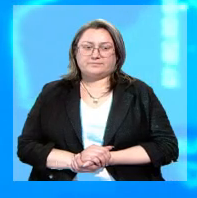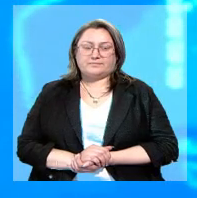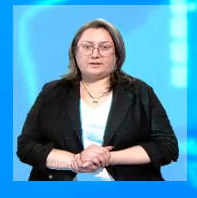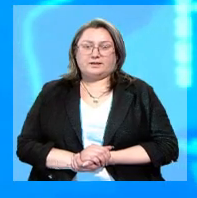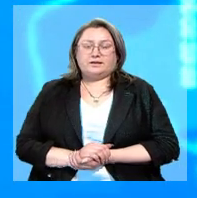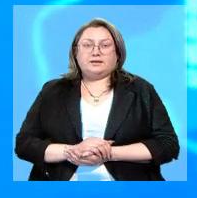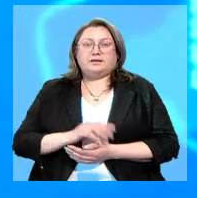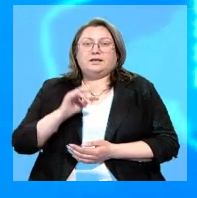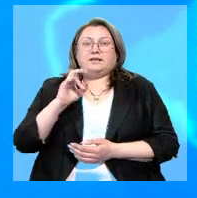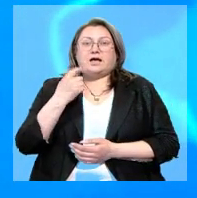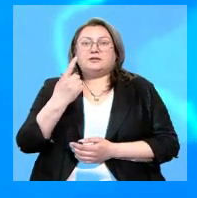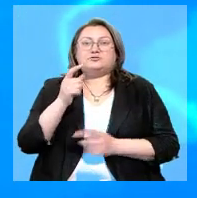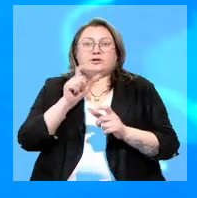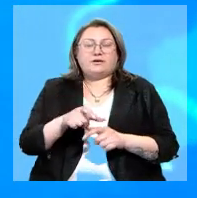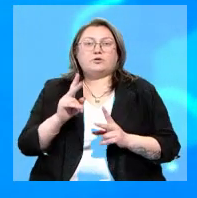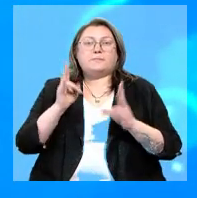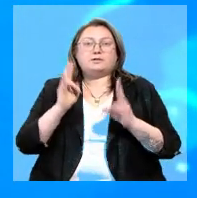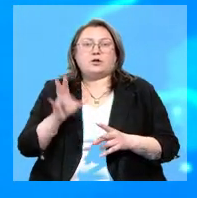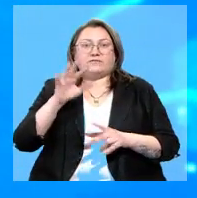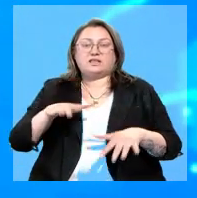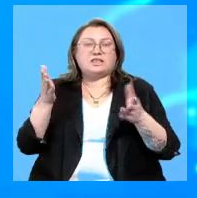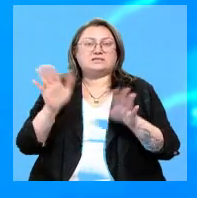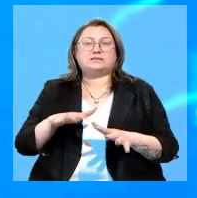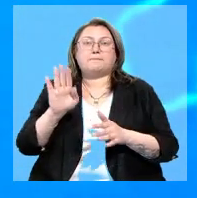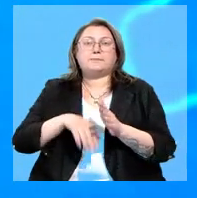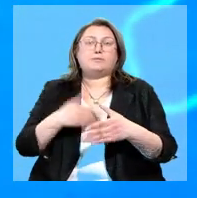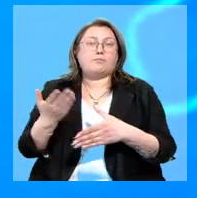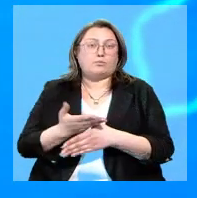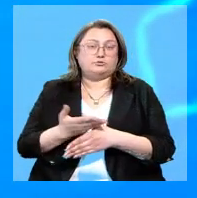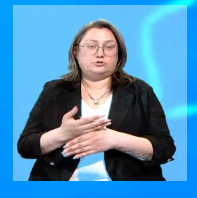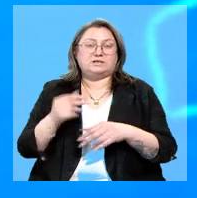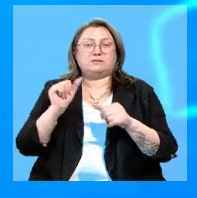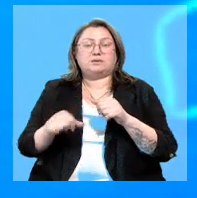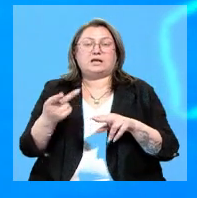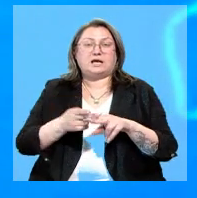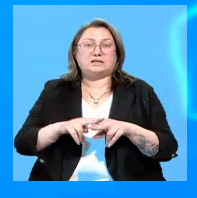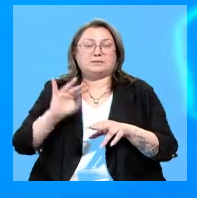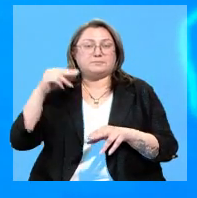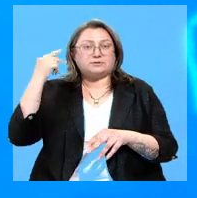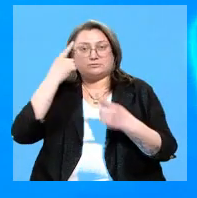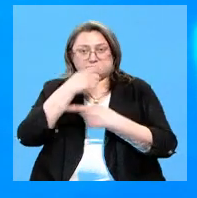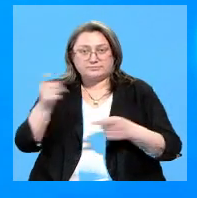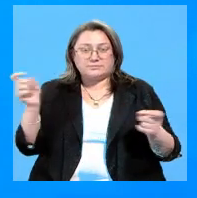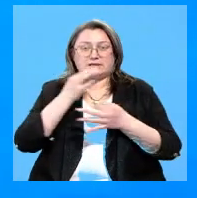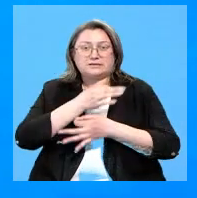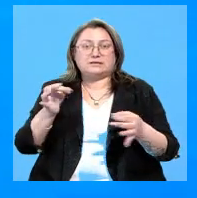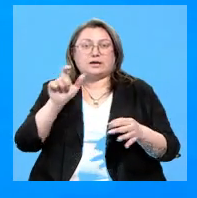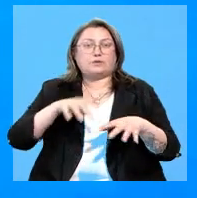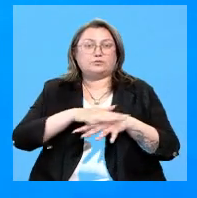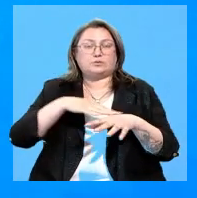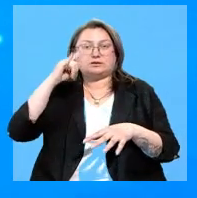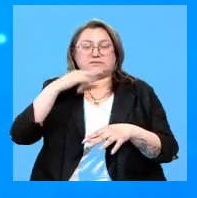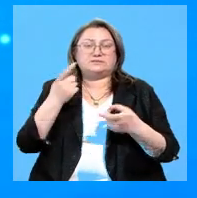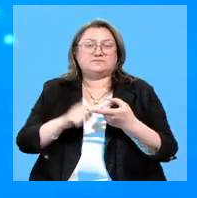Тасқыннан зардап шеккен бірде бір адам көмексіз қалмайды. Табиғи апат салдарынан қалыптасықан күрделі жағдайға байланысты, Қазақстан қалқына